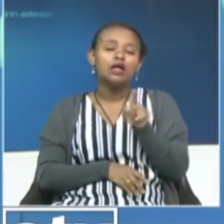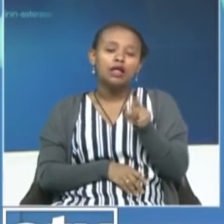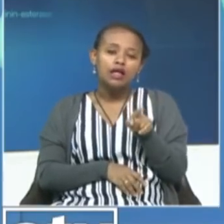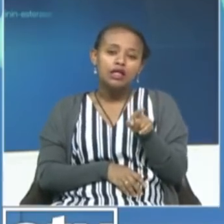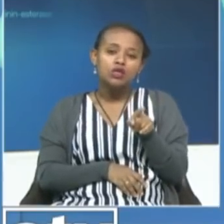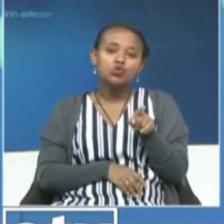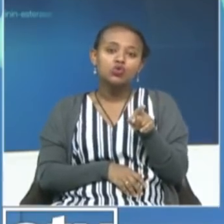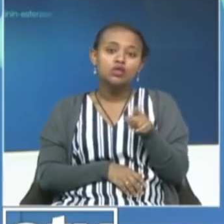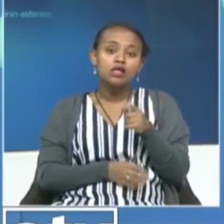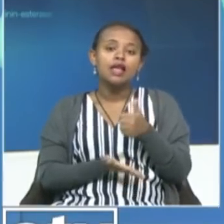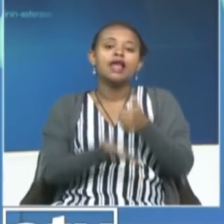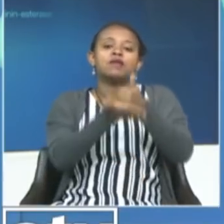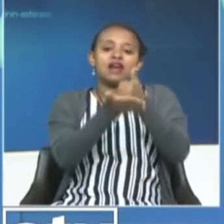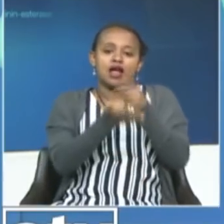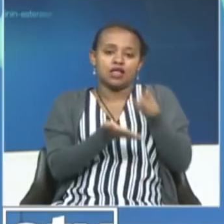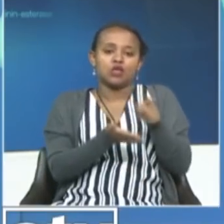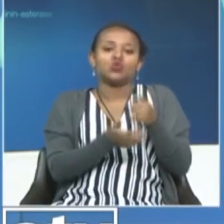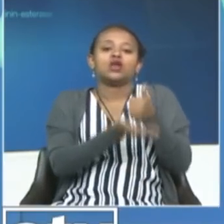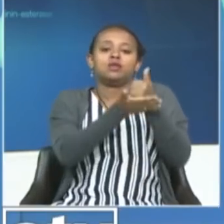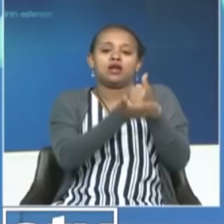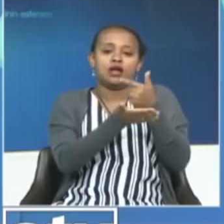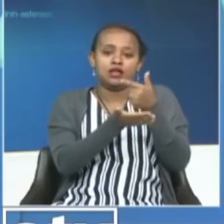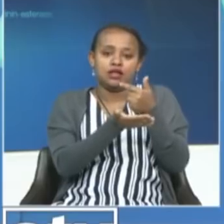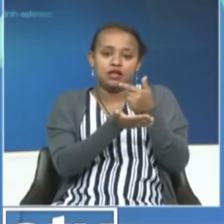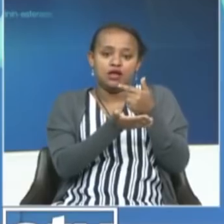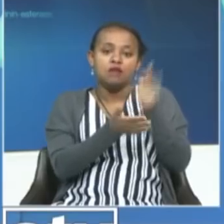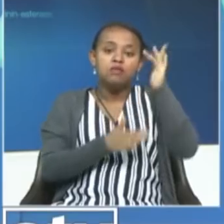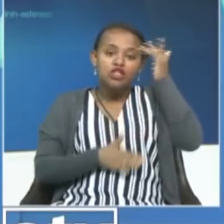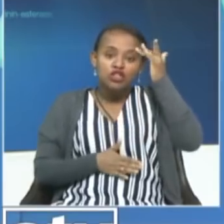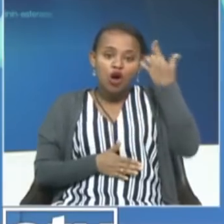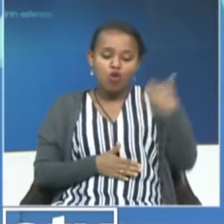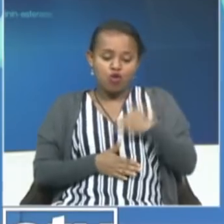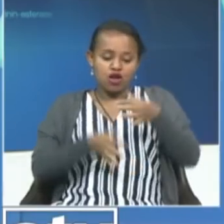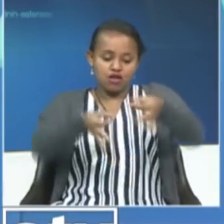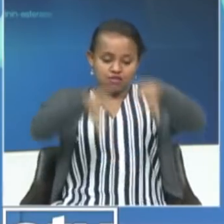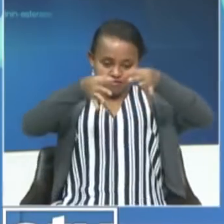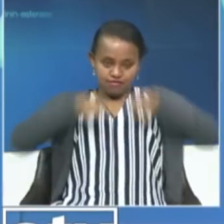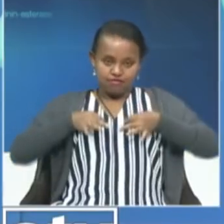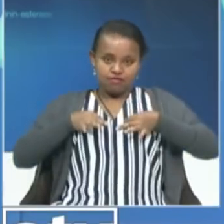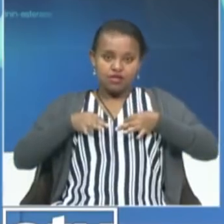አንድ እነሱንም ለመርዳት ሁለት ደግሞ በሽታውንም ወደኛም እንዳይመጣ